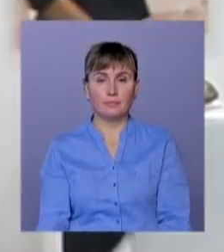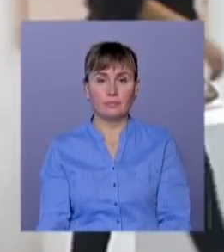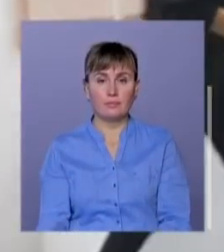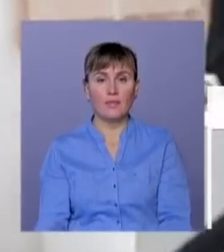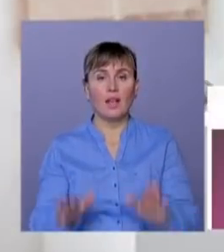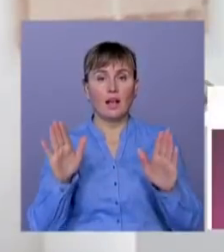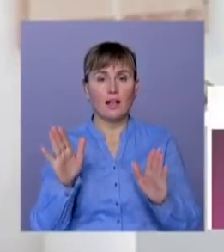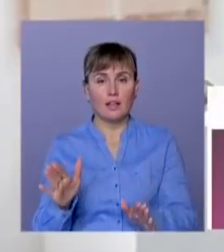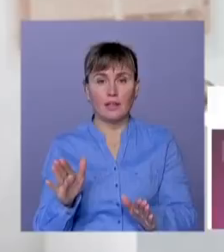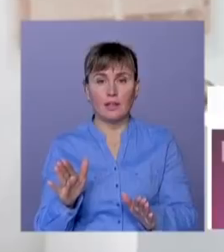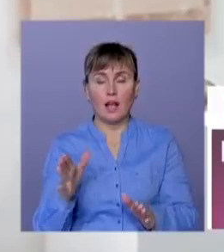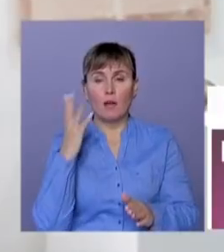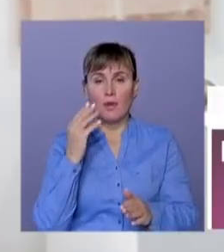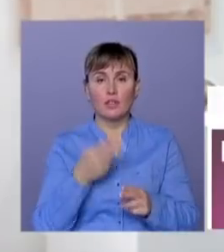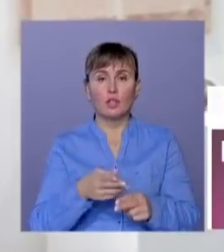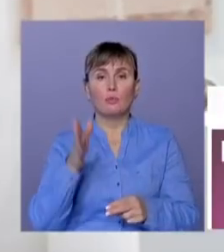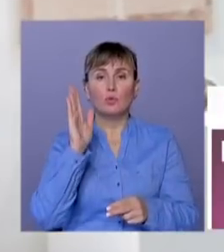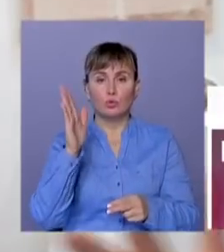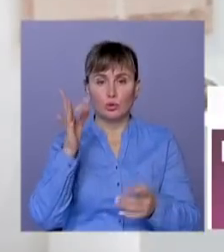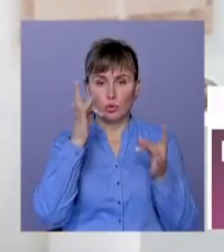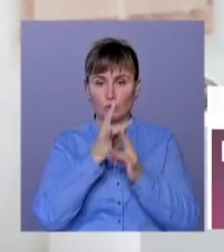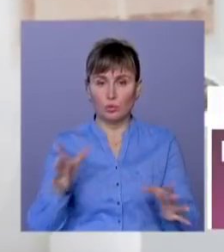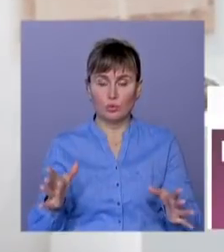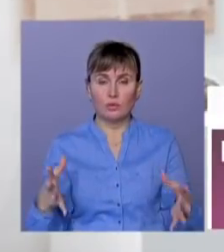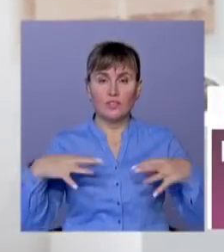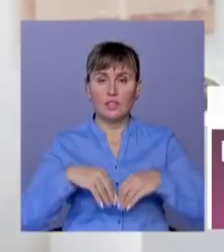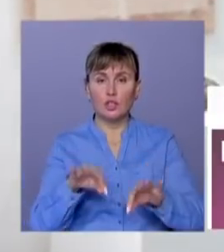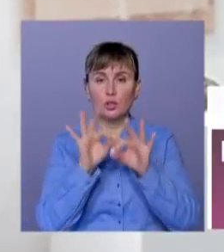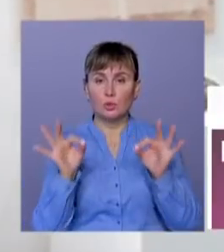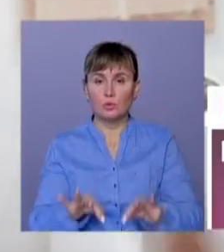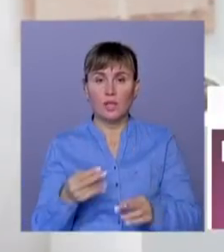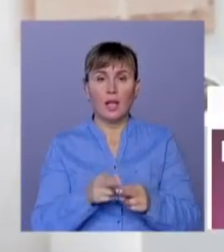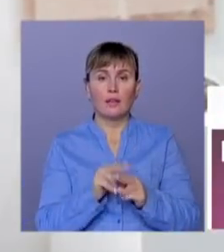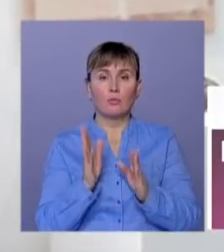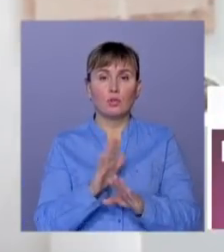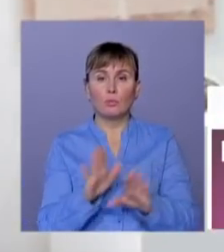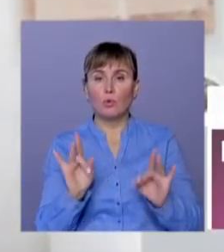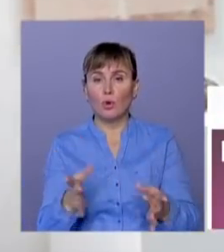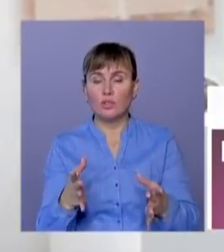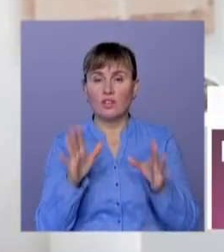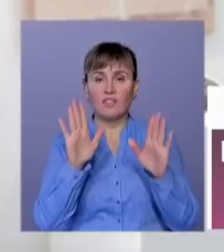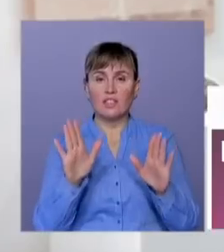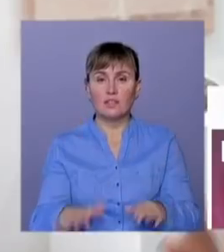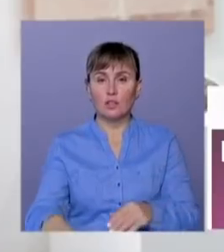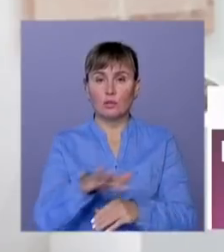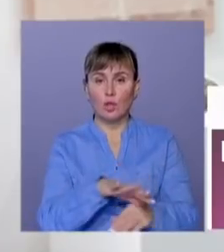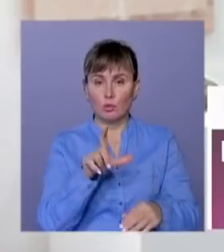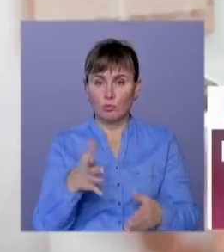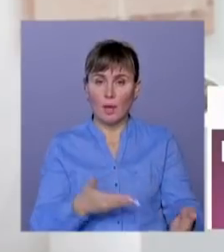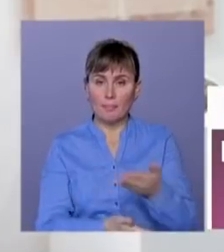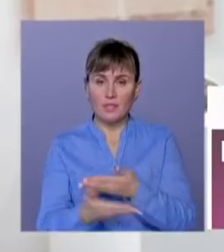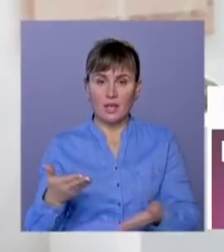это культурная площадка, которая будет объединять в себе разные виды искусства. И это будет не просто выставочная зона, но и зона, где люди будут